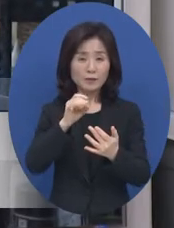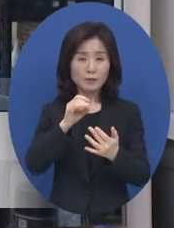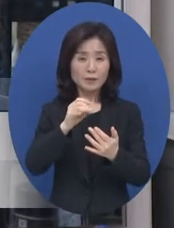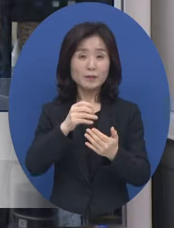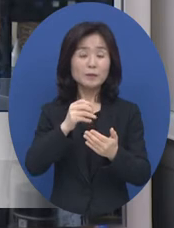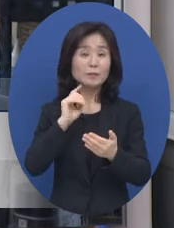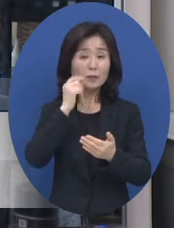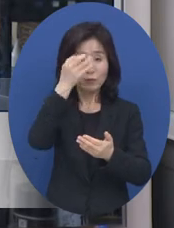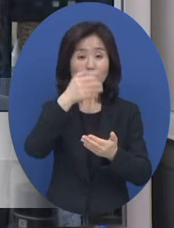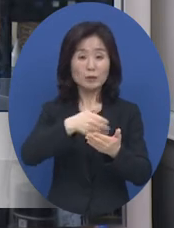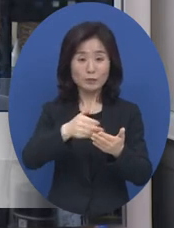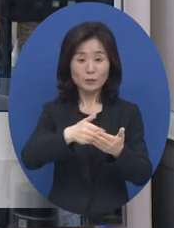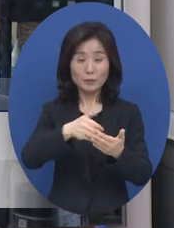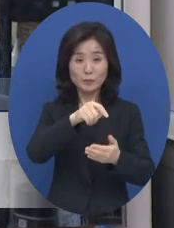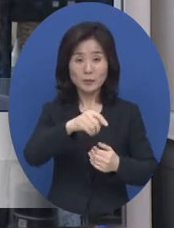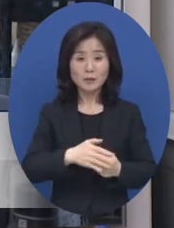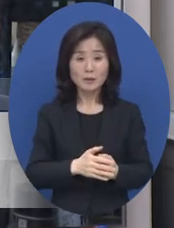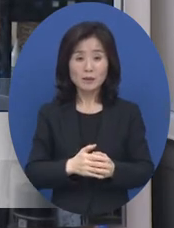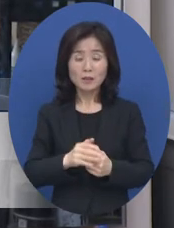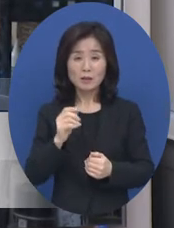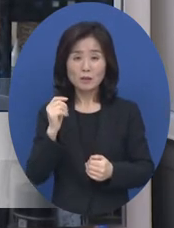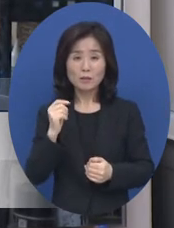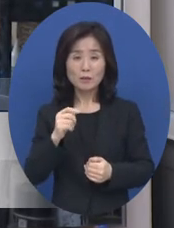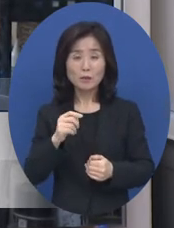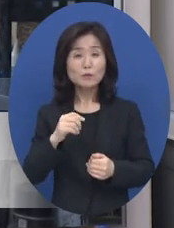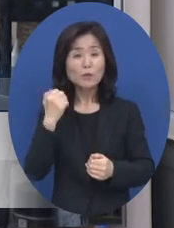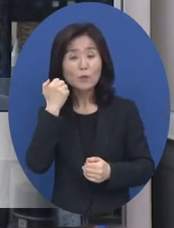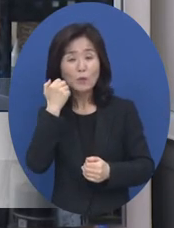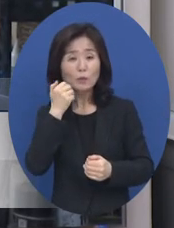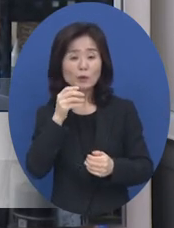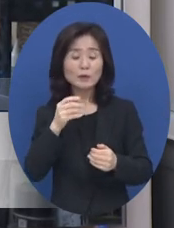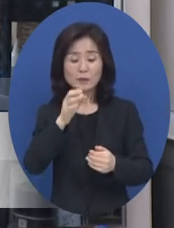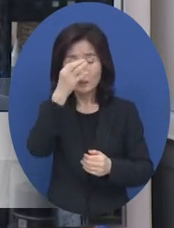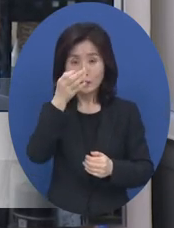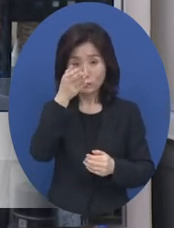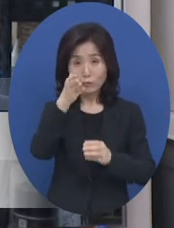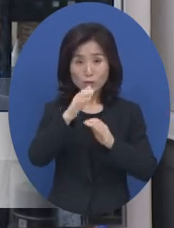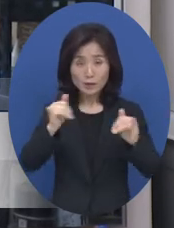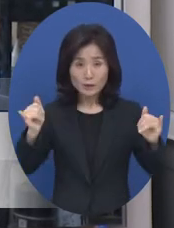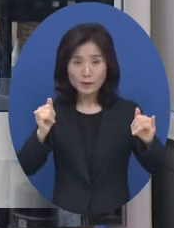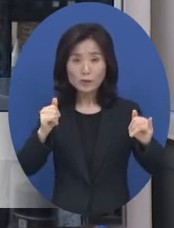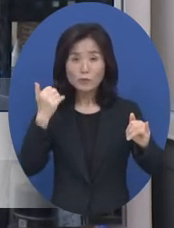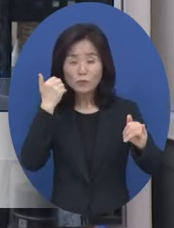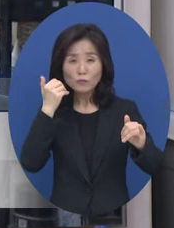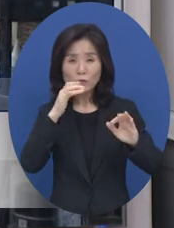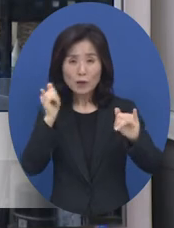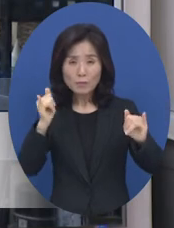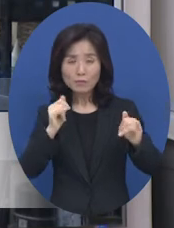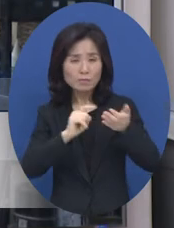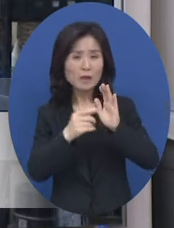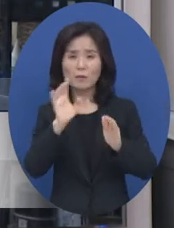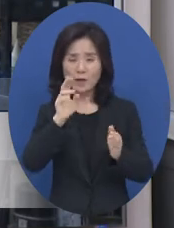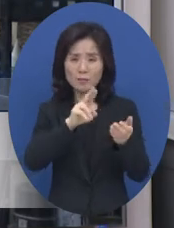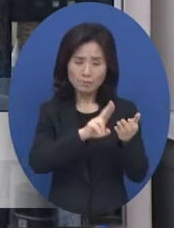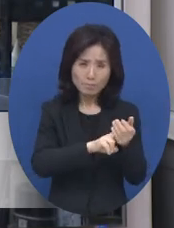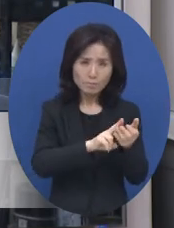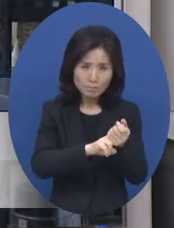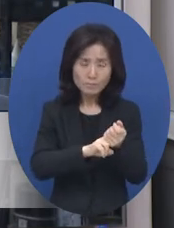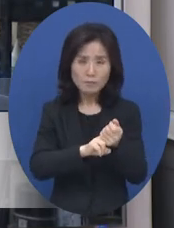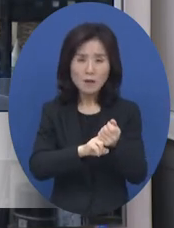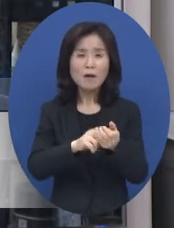거라든지 이런 건 하나도 안 들어가면 안된다고 계속 그 주의사항이 몇번이나 있어서 얼마나 공정하게